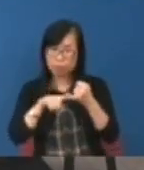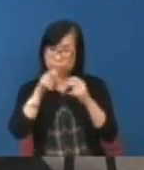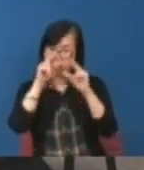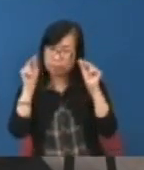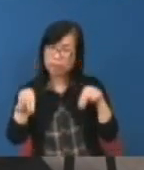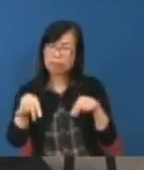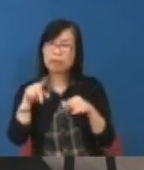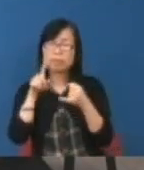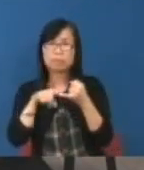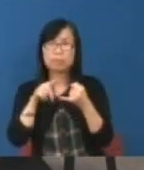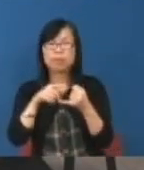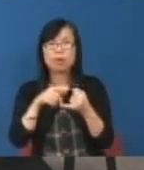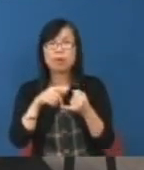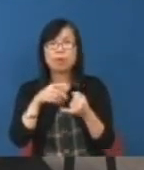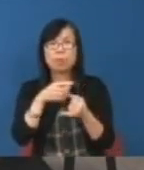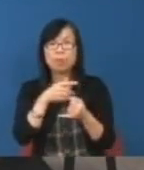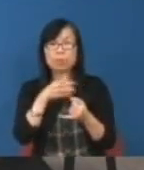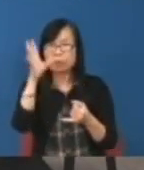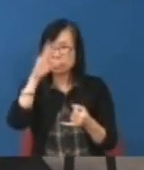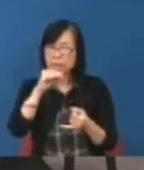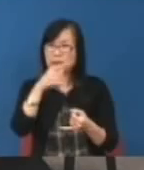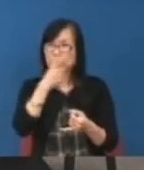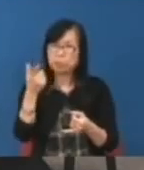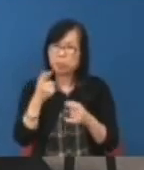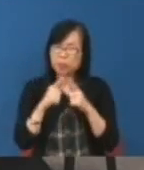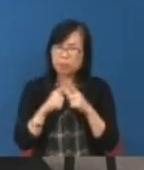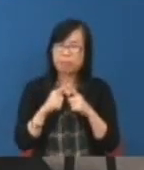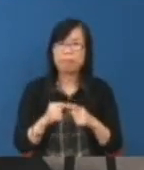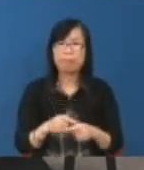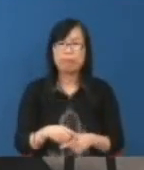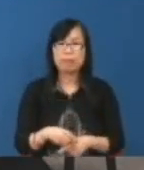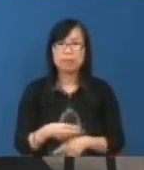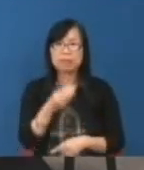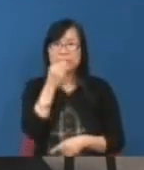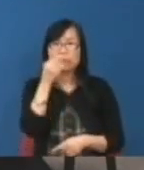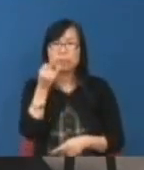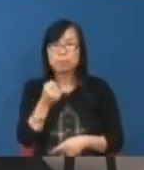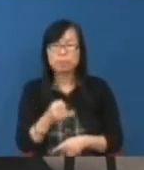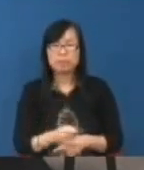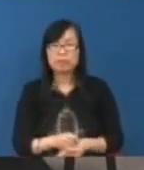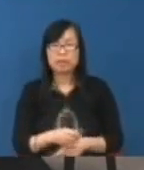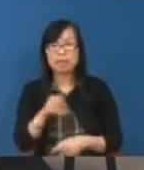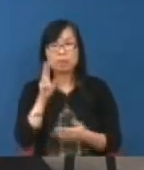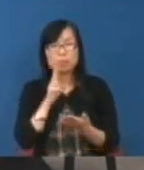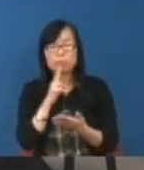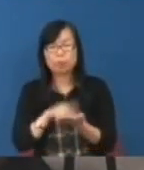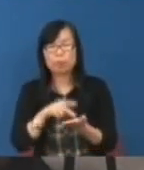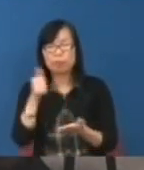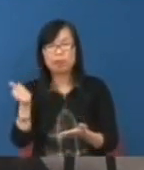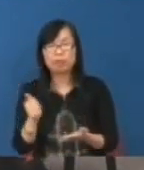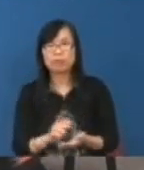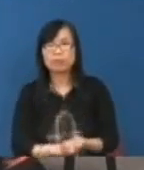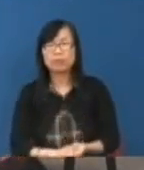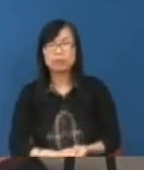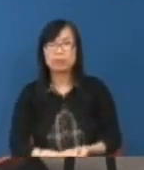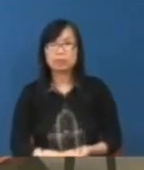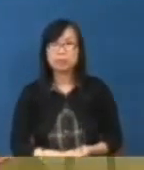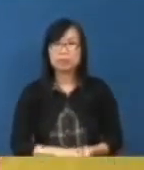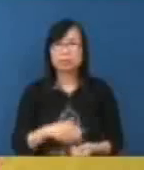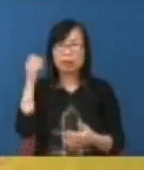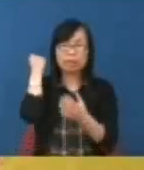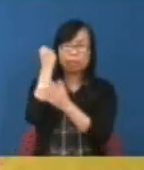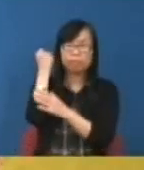他這麼野蠻，但是那麼多人都即吃口水味，又信了他那一套，所以這裡其實都幾反